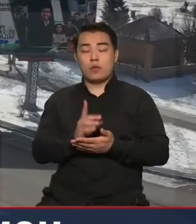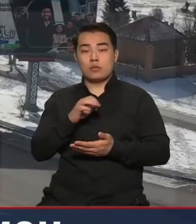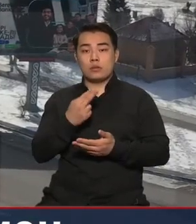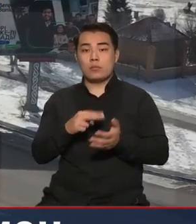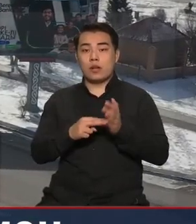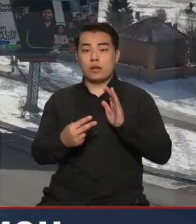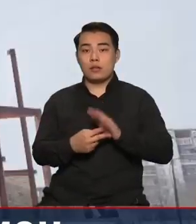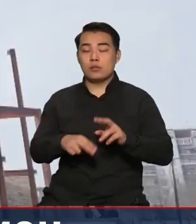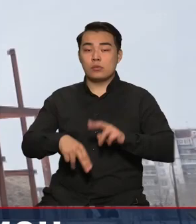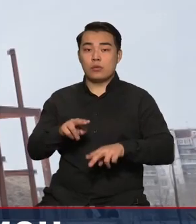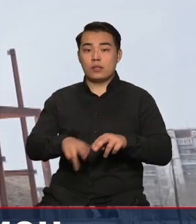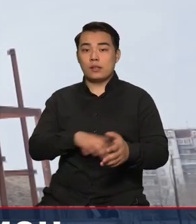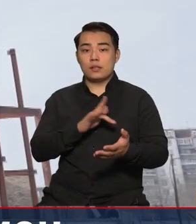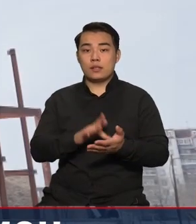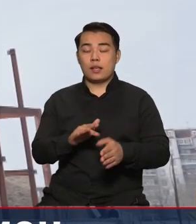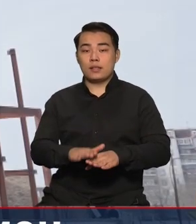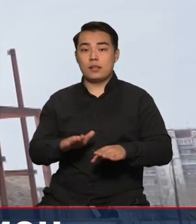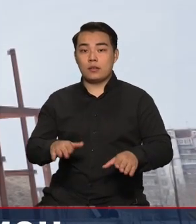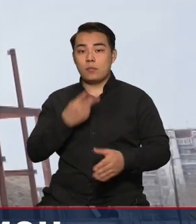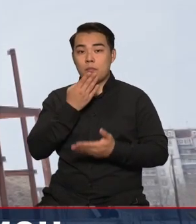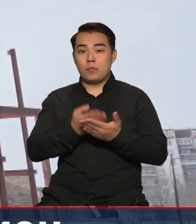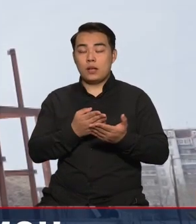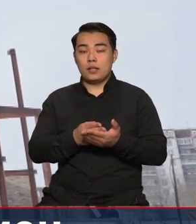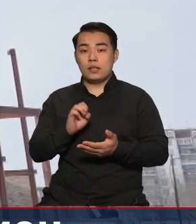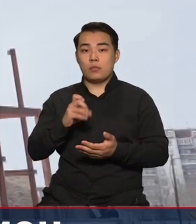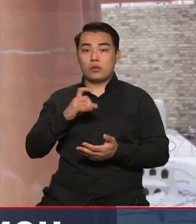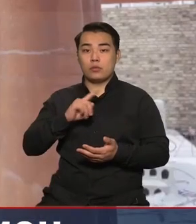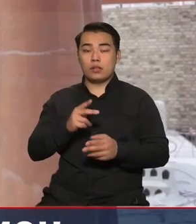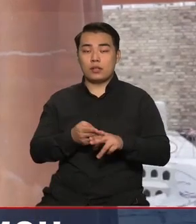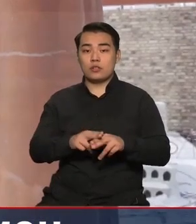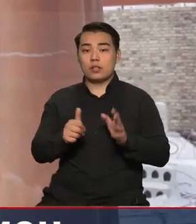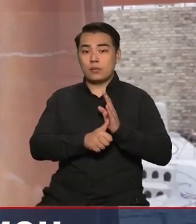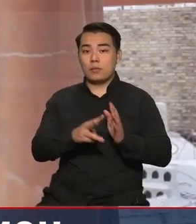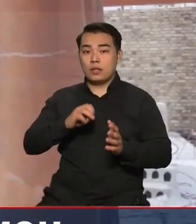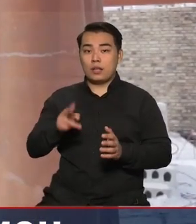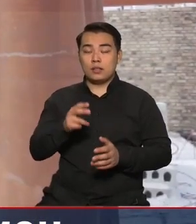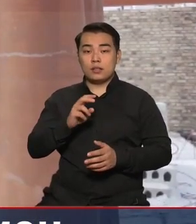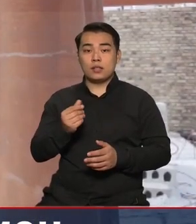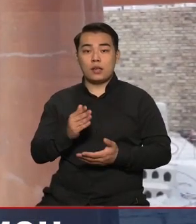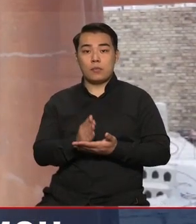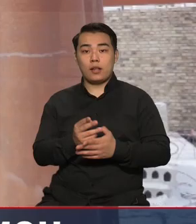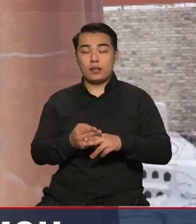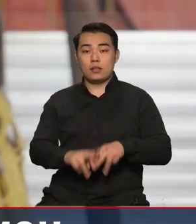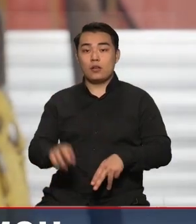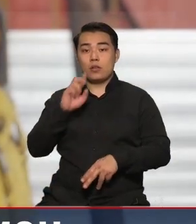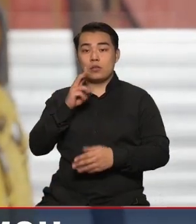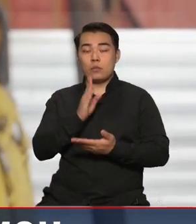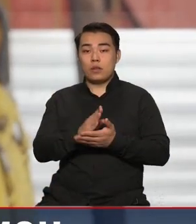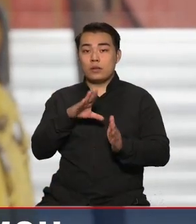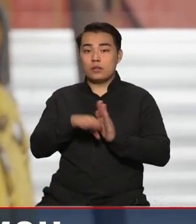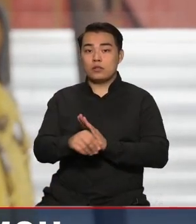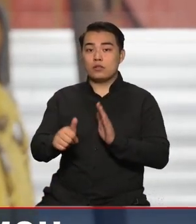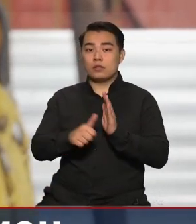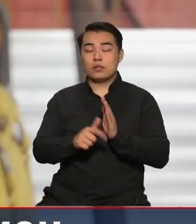Вот, например, строящийся центр детского творчества в Экибастузе. Стоимость 6 миллиардов тенге. По данным местных властей, его площадь составит свыше 7